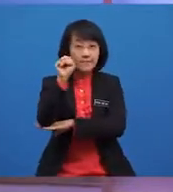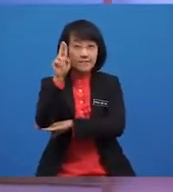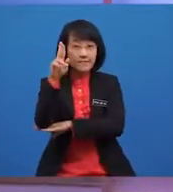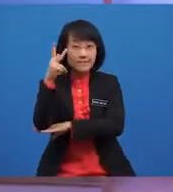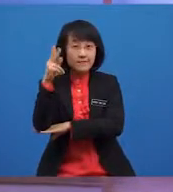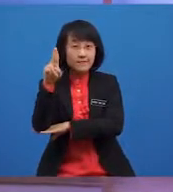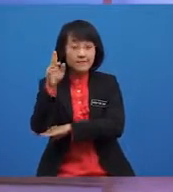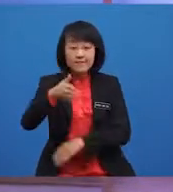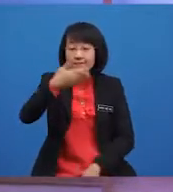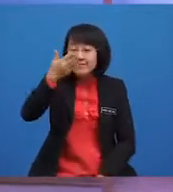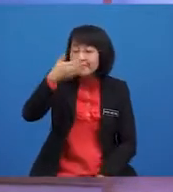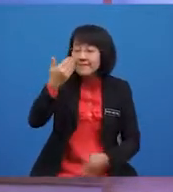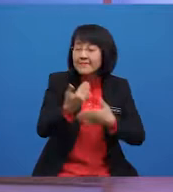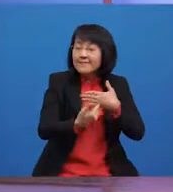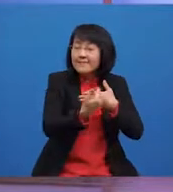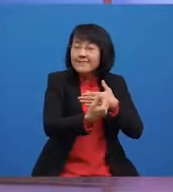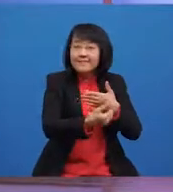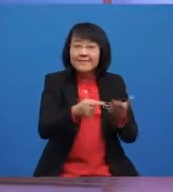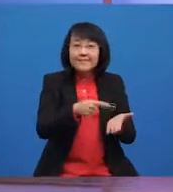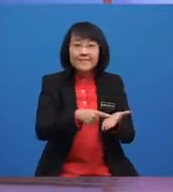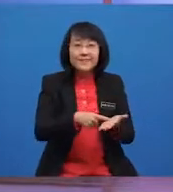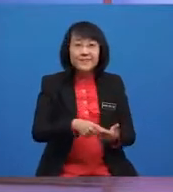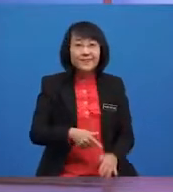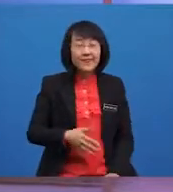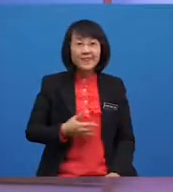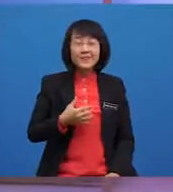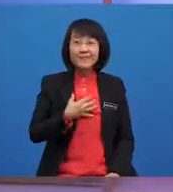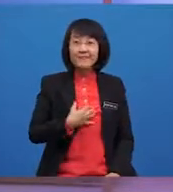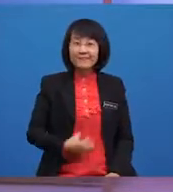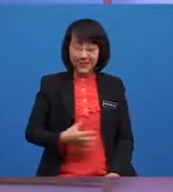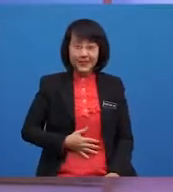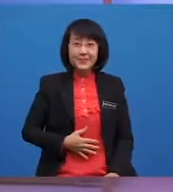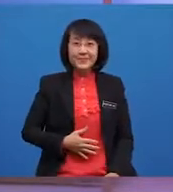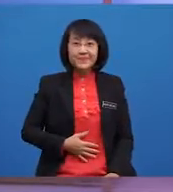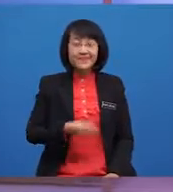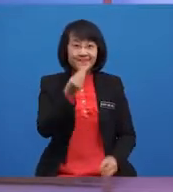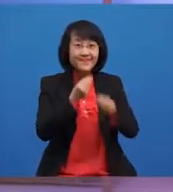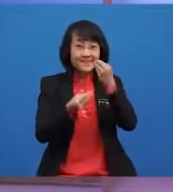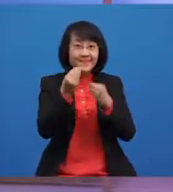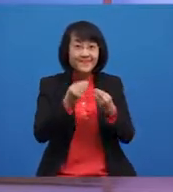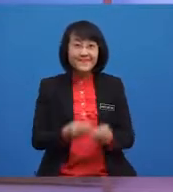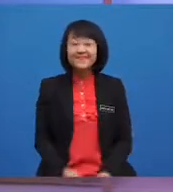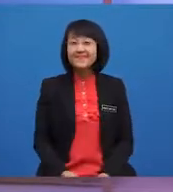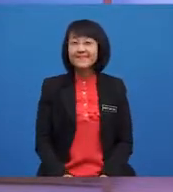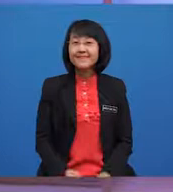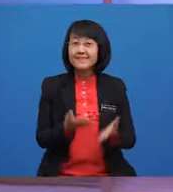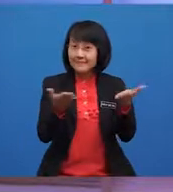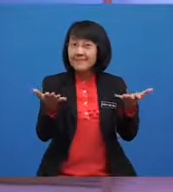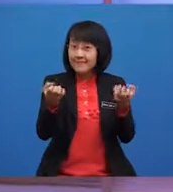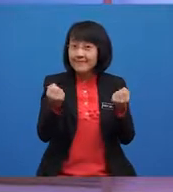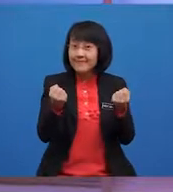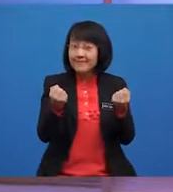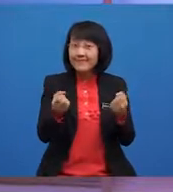Harumnya roti ini. Terasa lapar pula perut cikgu. Kamu hendak rasa